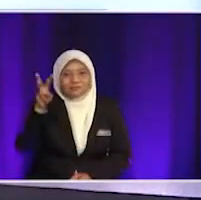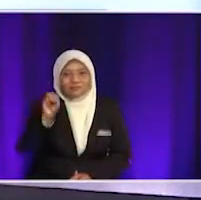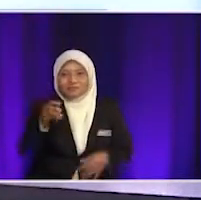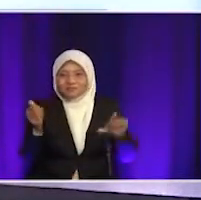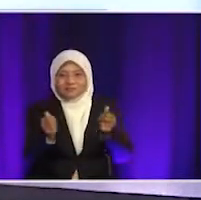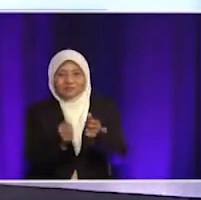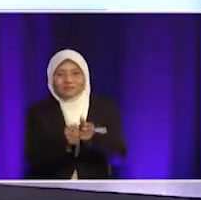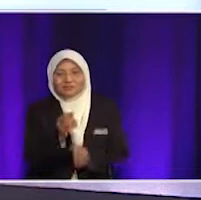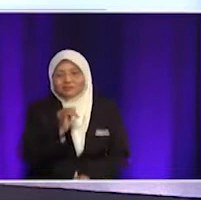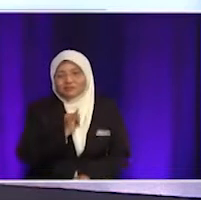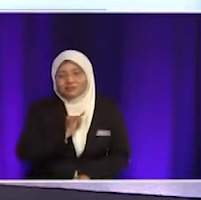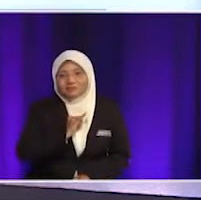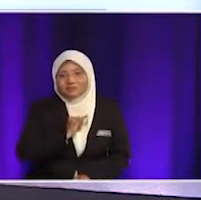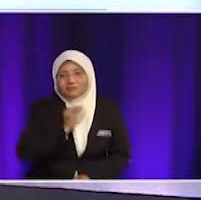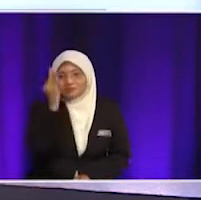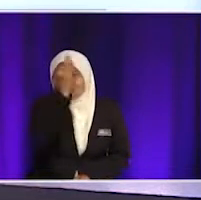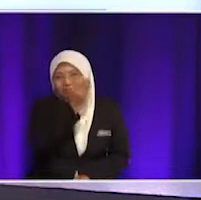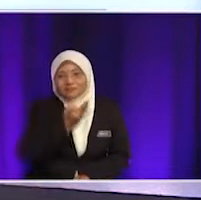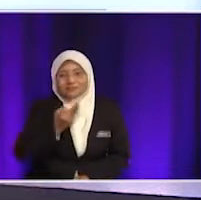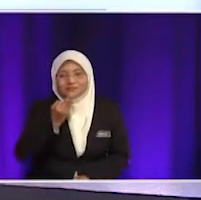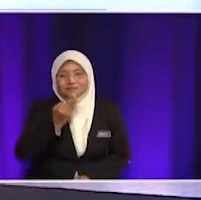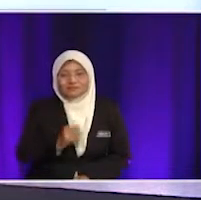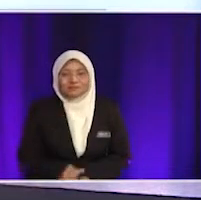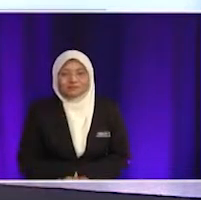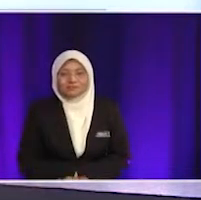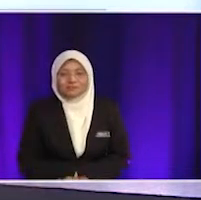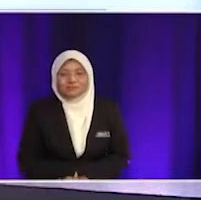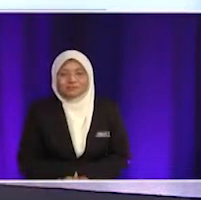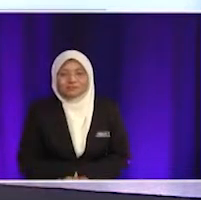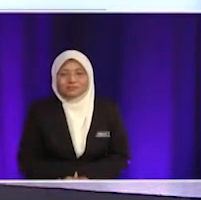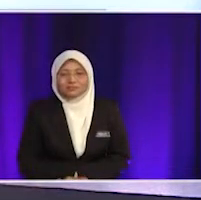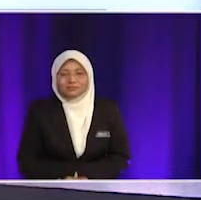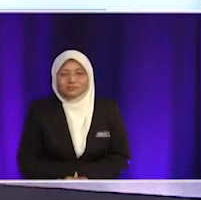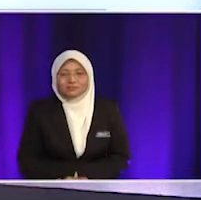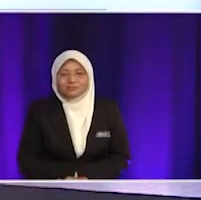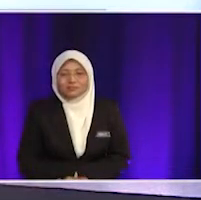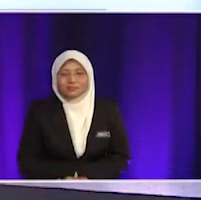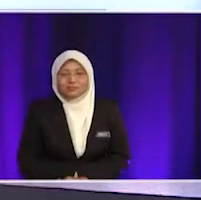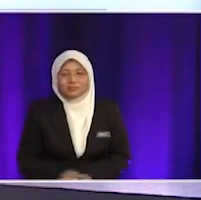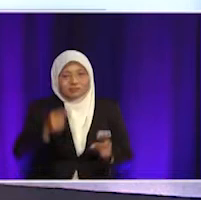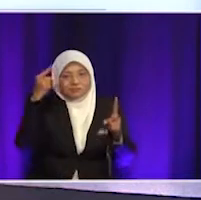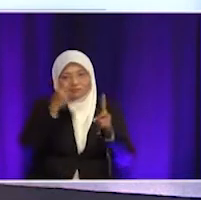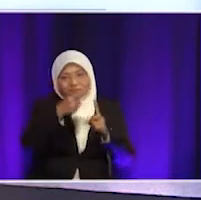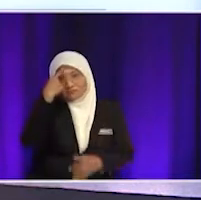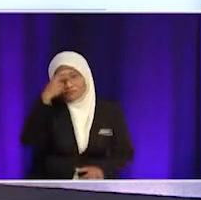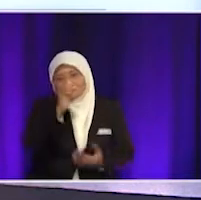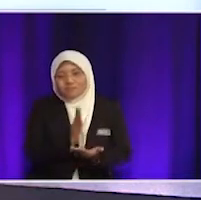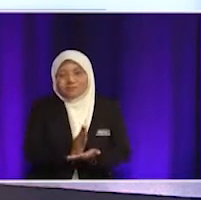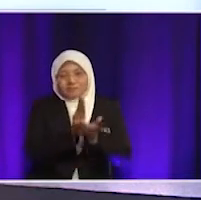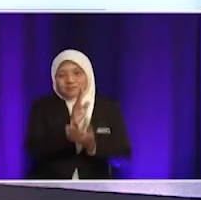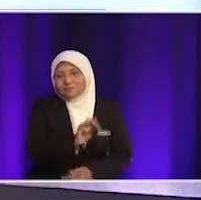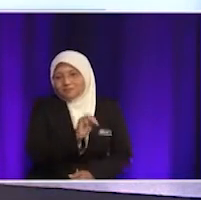saya syafika farahin dan nah seperti biasa slot ini bertujuan untuk membantu murid-murid SPM kita